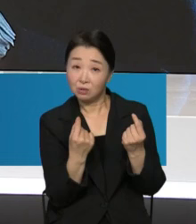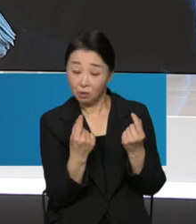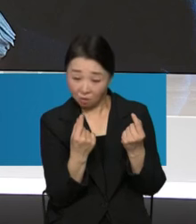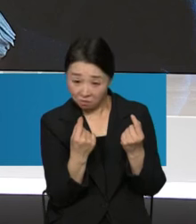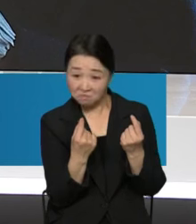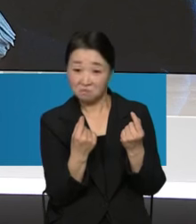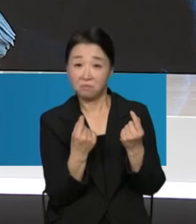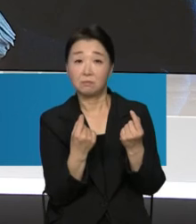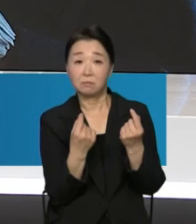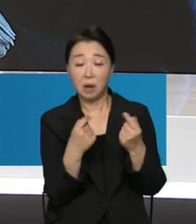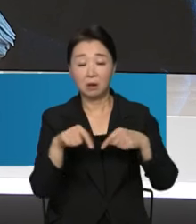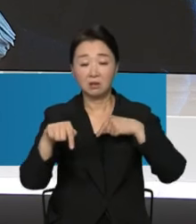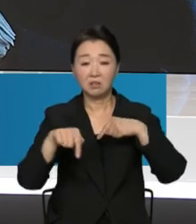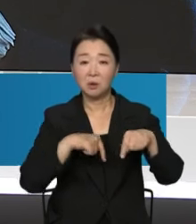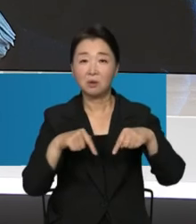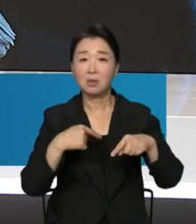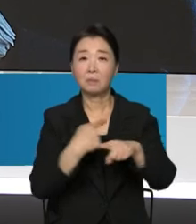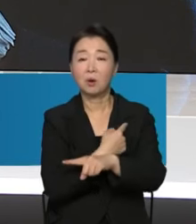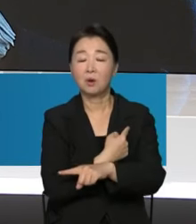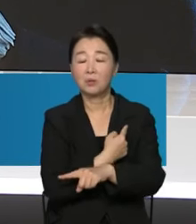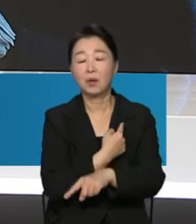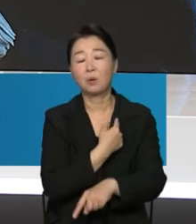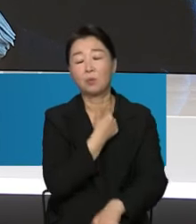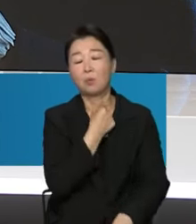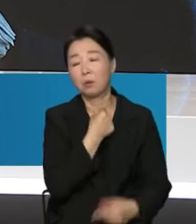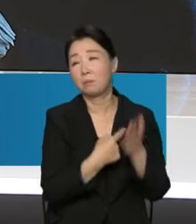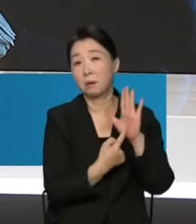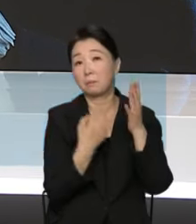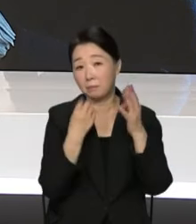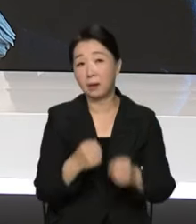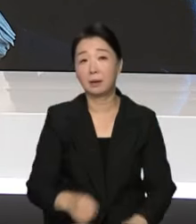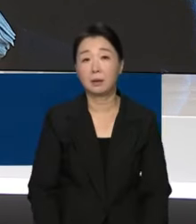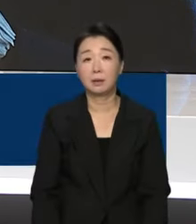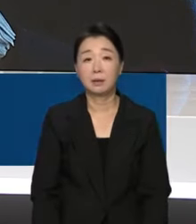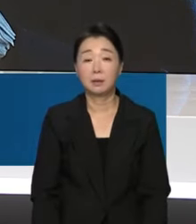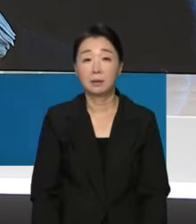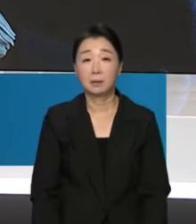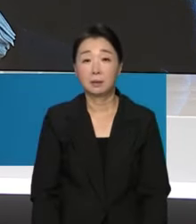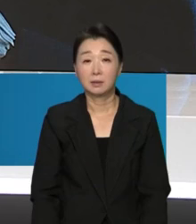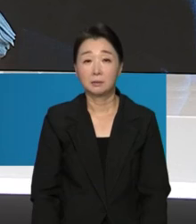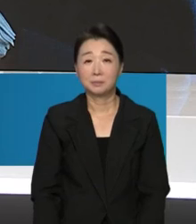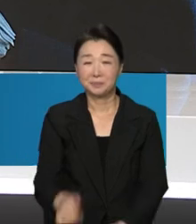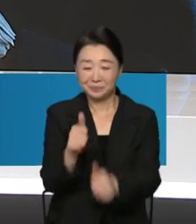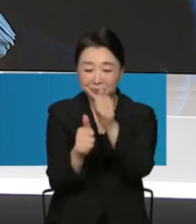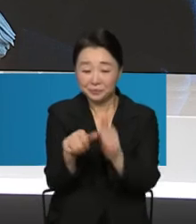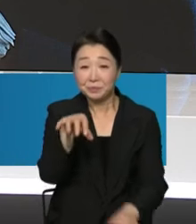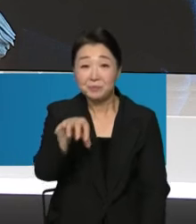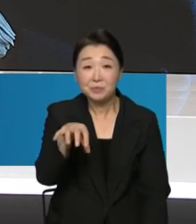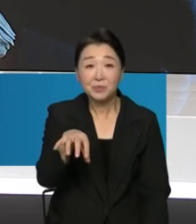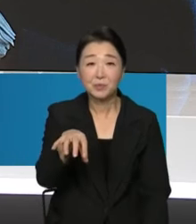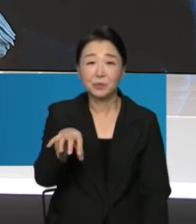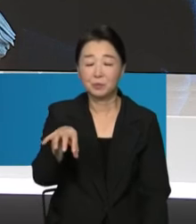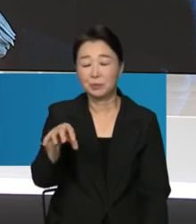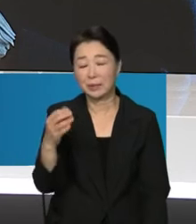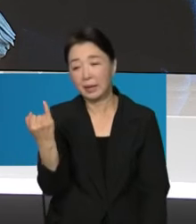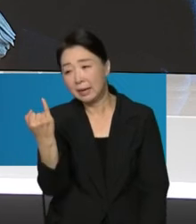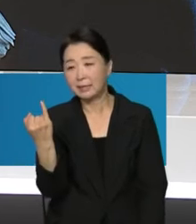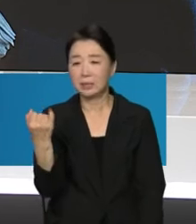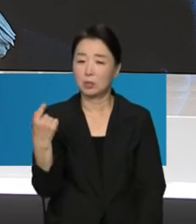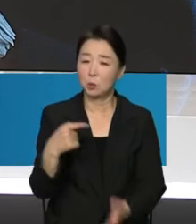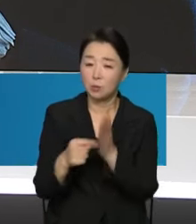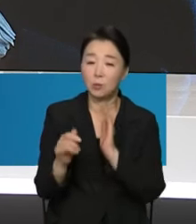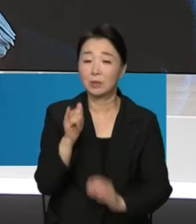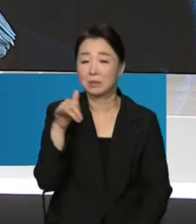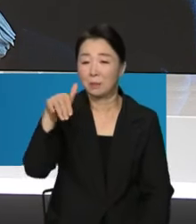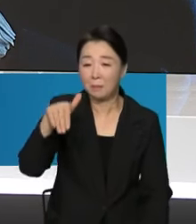기정사실화하고 정책 변화를 예고하는 발언이 자주 나오고 있습니다. 반면 경합주를 중심으로 수세에 몰리고 있는 해리스 후보는